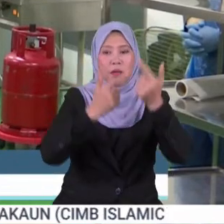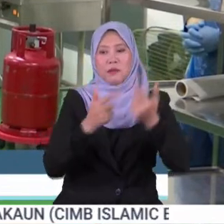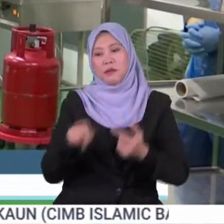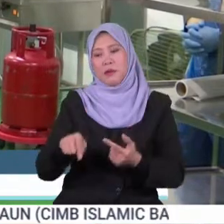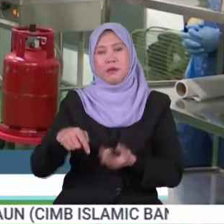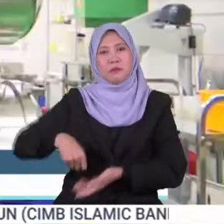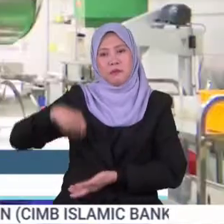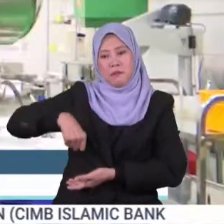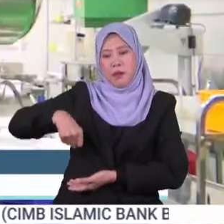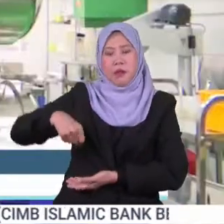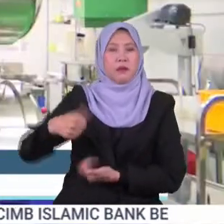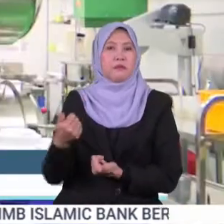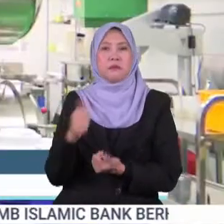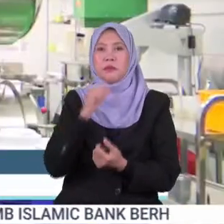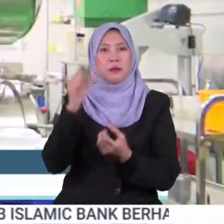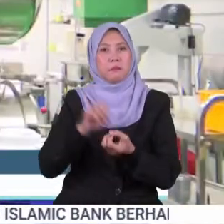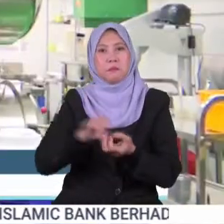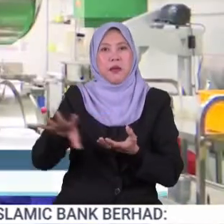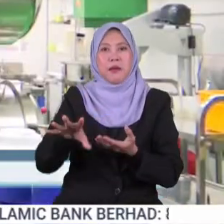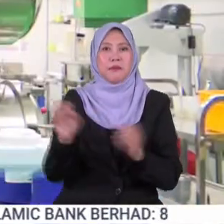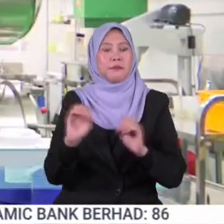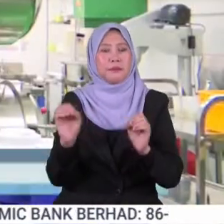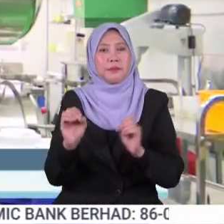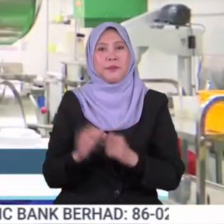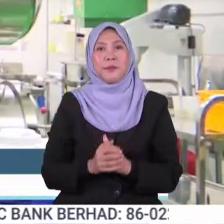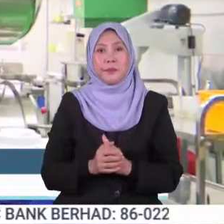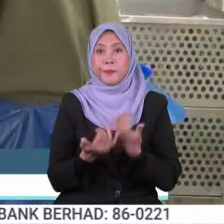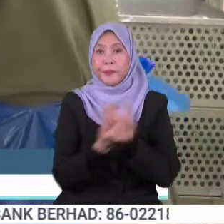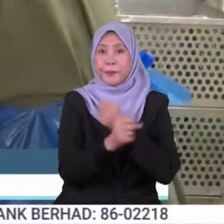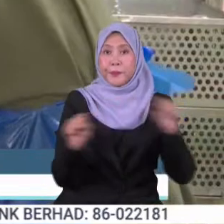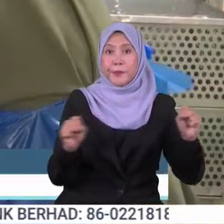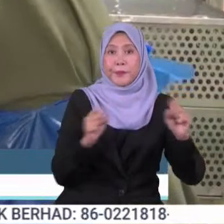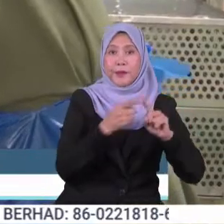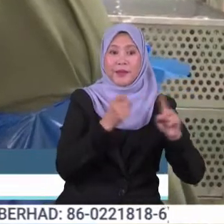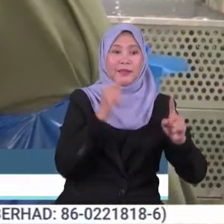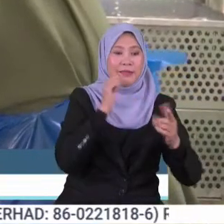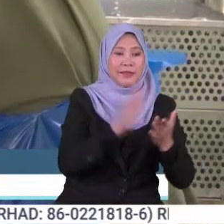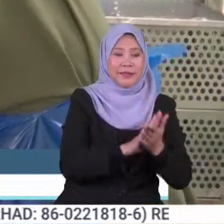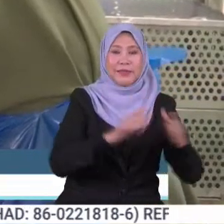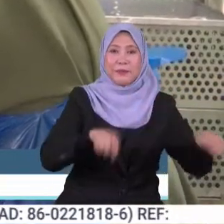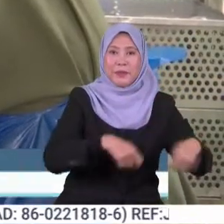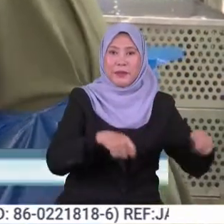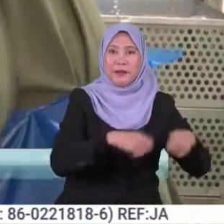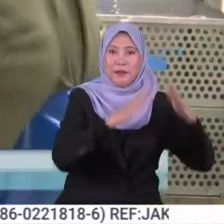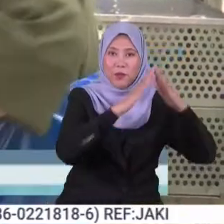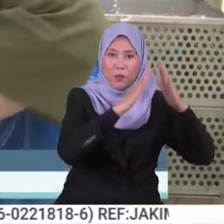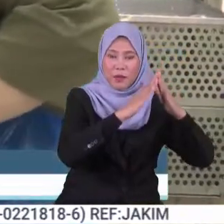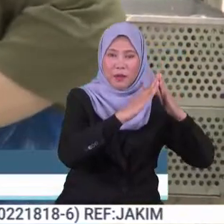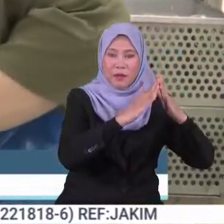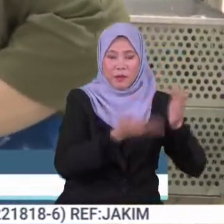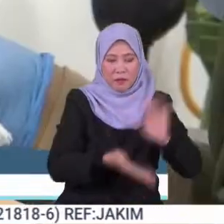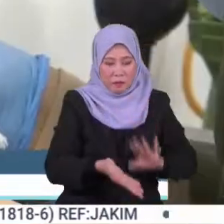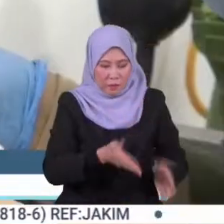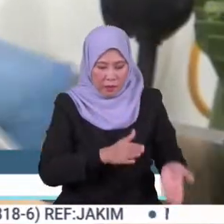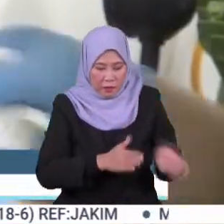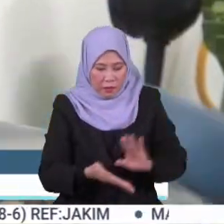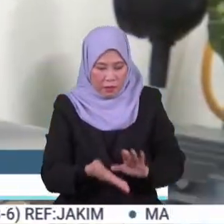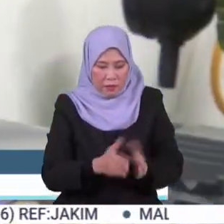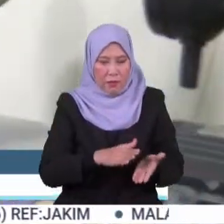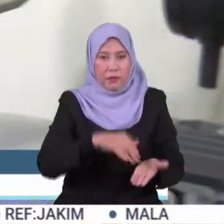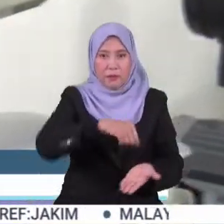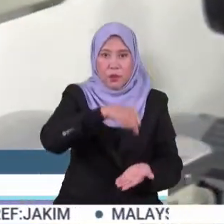pecah kan tu lah. Dia memang prepare dari rumah lah, isteri masak. Lepas tu dah packaging,